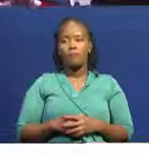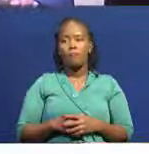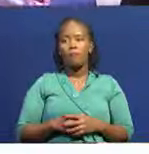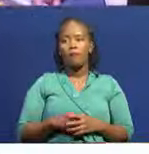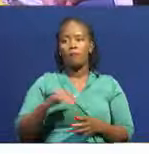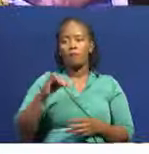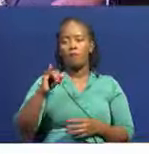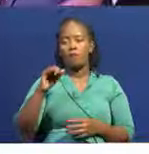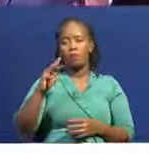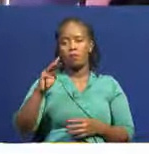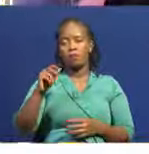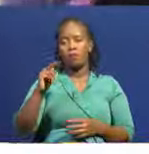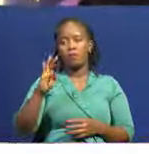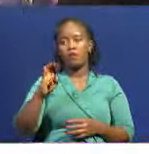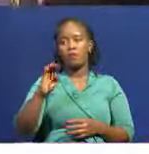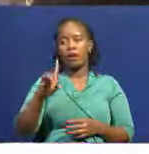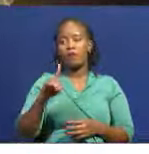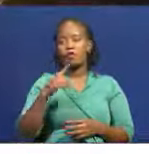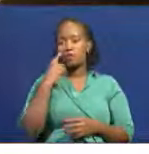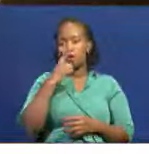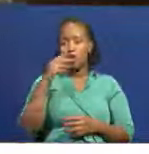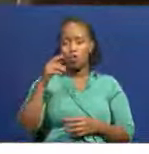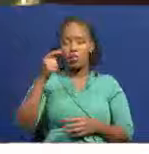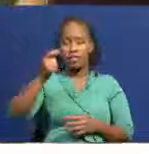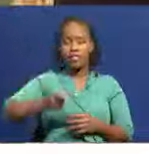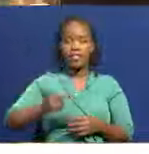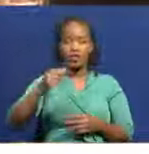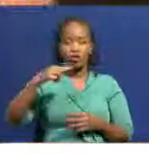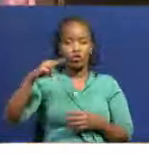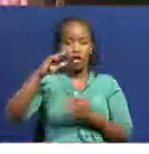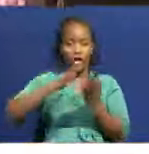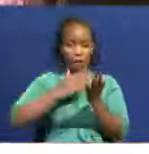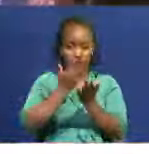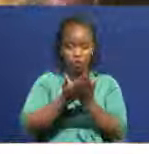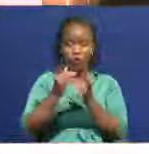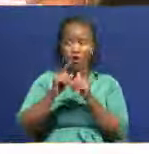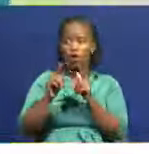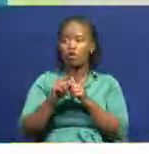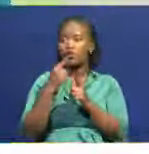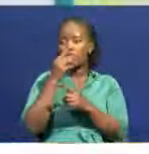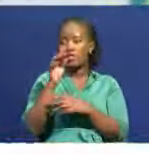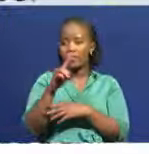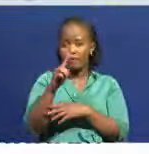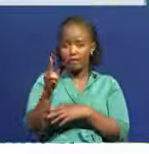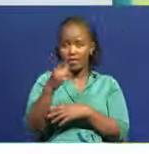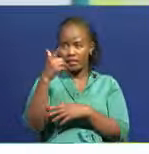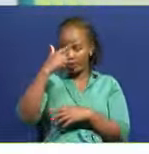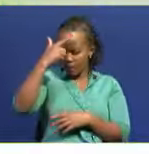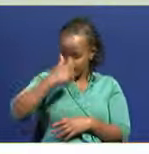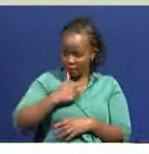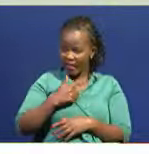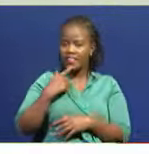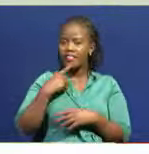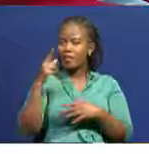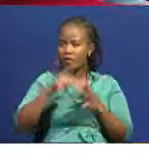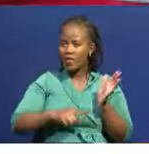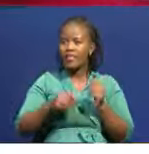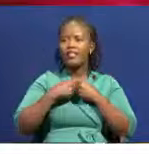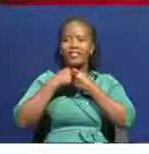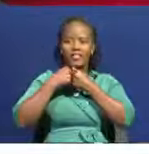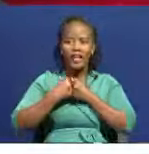Imana Laibuta, ambaye ni jaji wa mahakama ya rufaa na vilevile jaji wa kwanza mwenye matatizo ya kuona nchini, alisema kuwa imekuwa changamoto